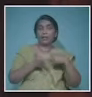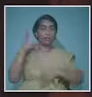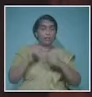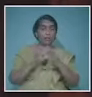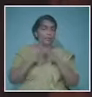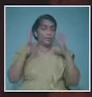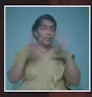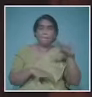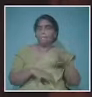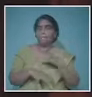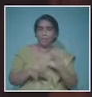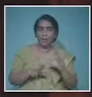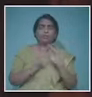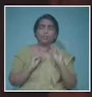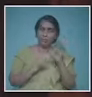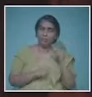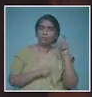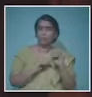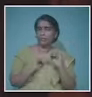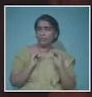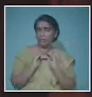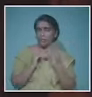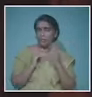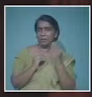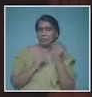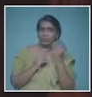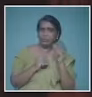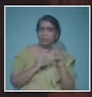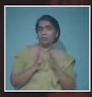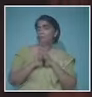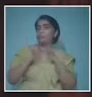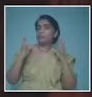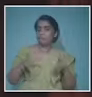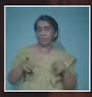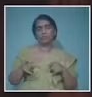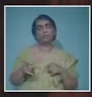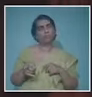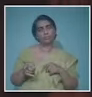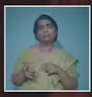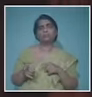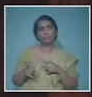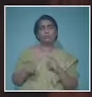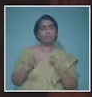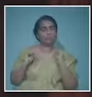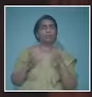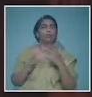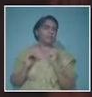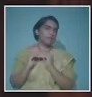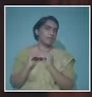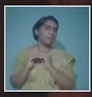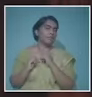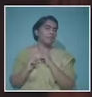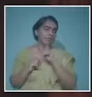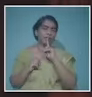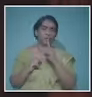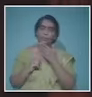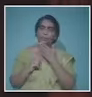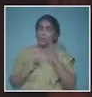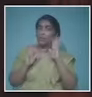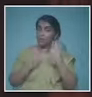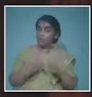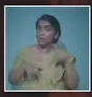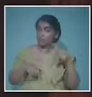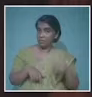නැහැ. සම් කිසි පිරිසක් නුසුසු අය ඉන්නවා. නමුත් බහුතරයක් ඉන්නේ බහුතරේ ප්‍රමාණයක් සුදුසුයි කියලා අපිට කියන්න සිද්ධ වෙනවා. නමුත්